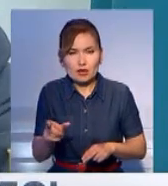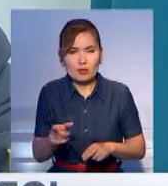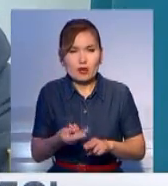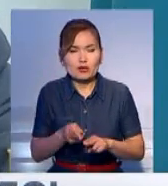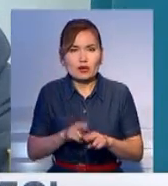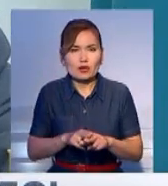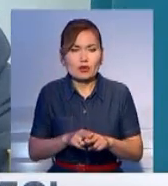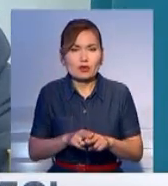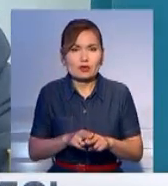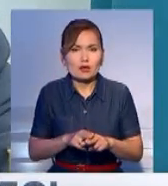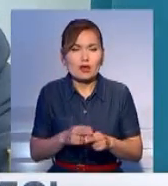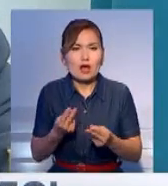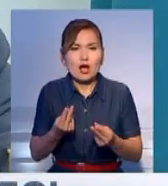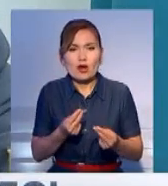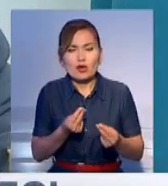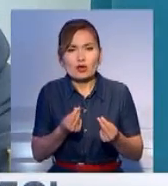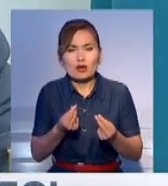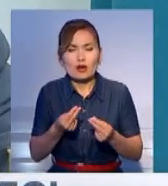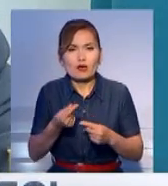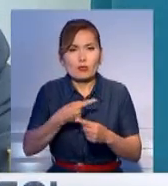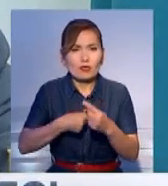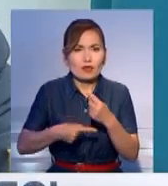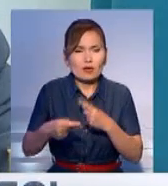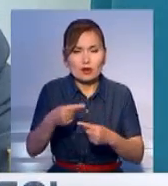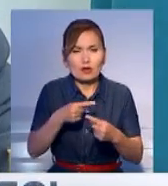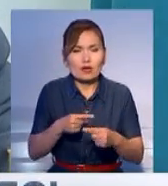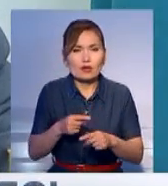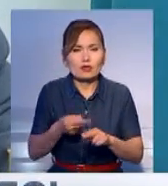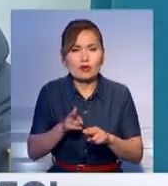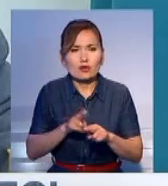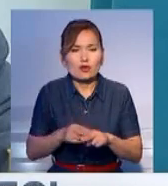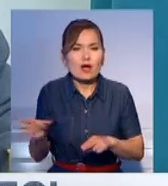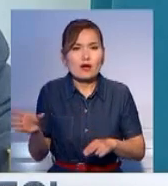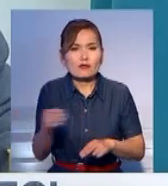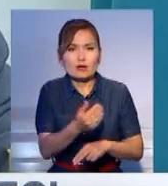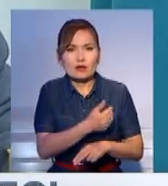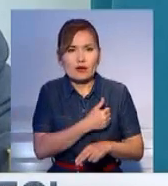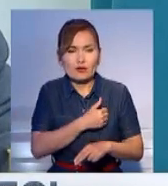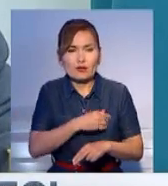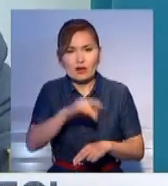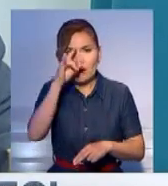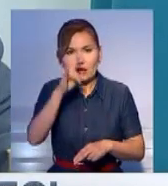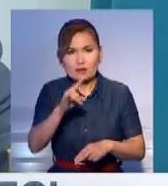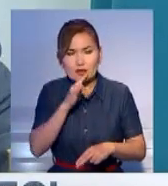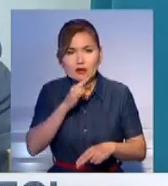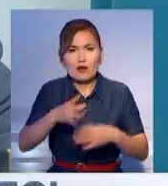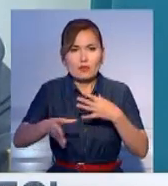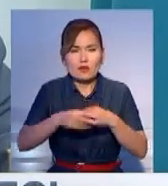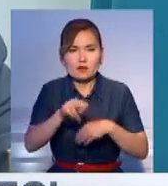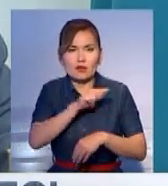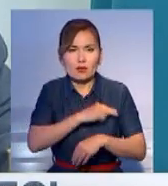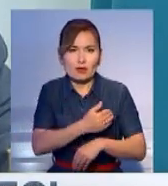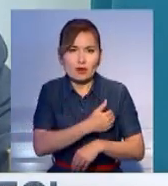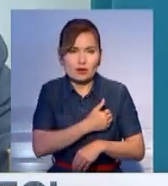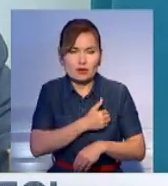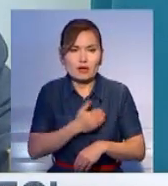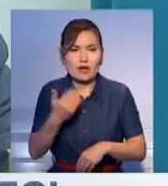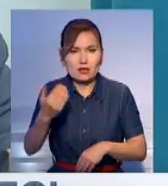стоимость которых была несколько триллионов долларов. И все они хотели работать в Казахстане. Они знали